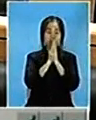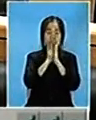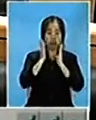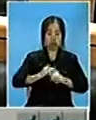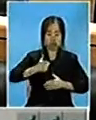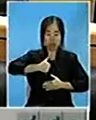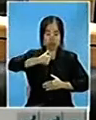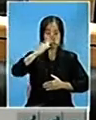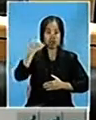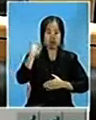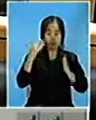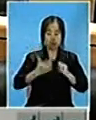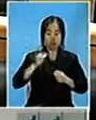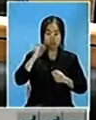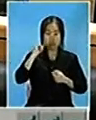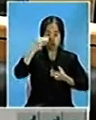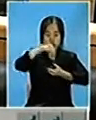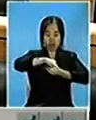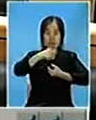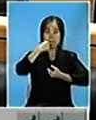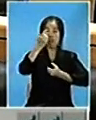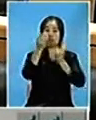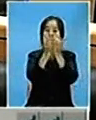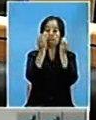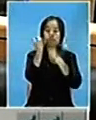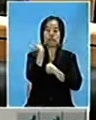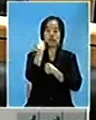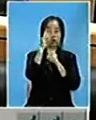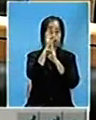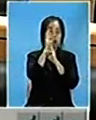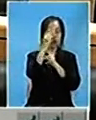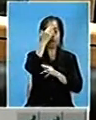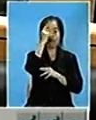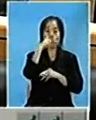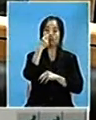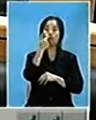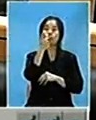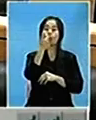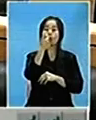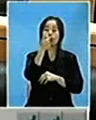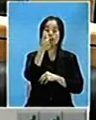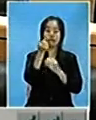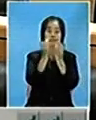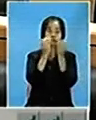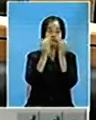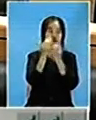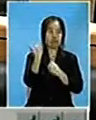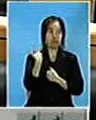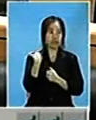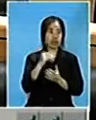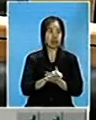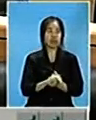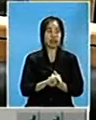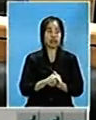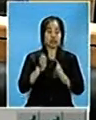แล้วครับแต่ออกมาจากปากของโจรเพราะโจรเวลาพูดธรรมะแล้วมันดูดีครับโจรเวลาพูดถึ